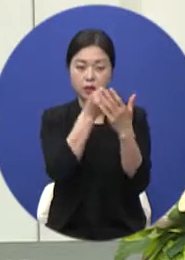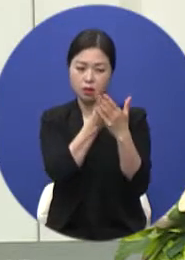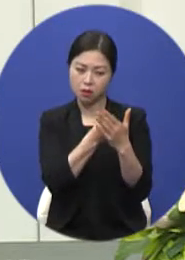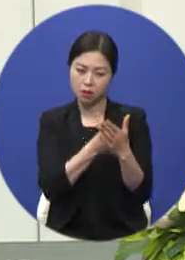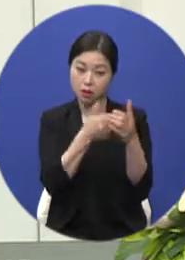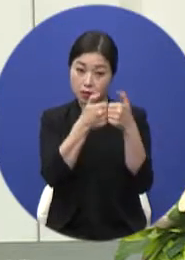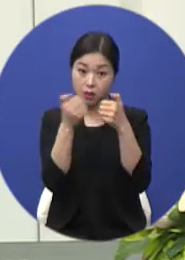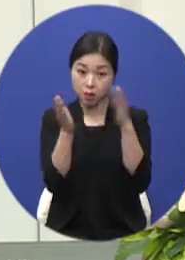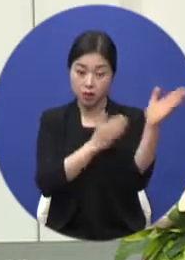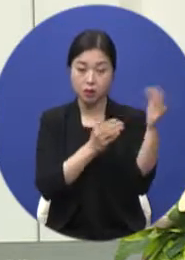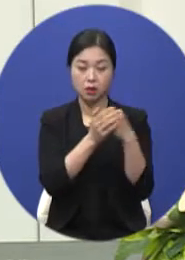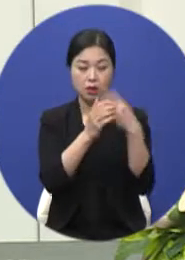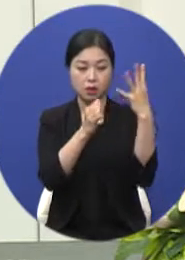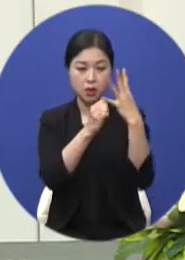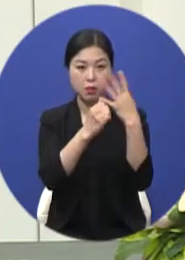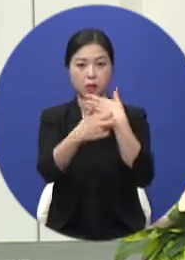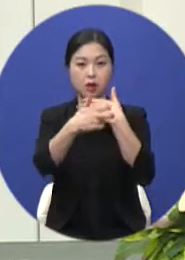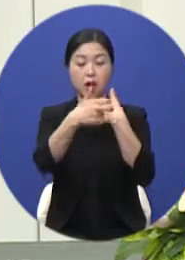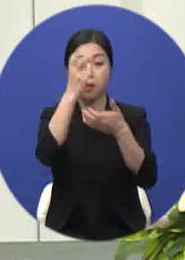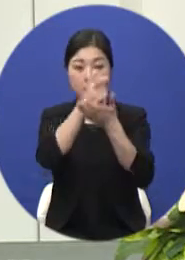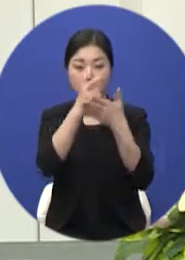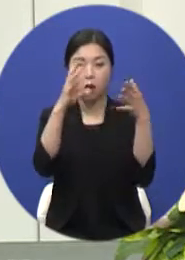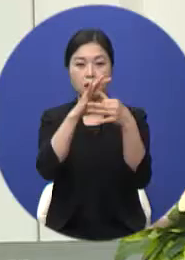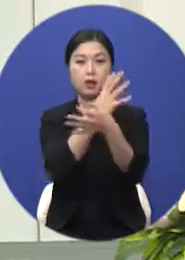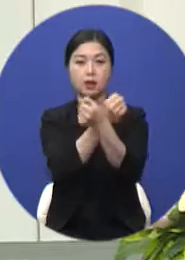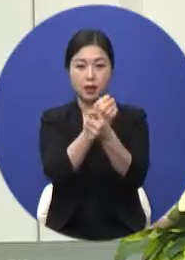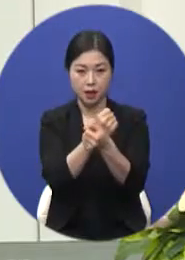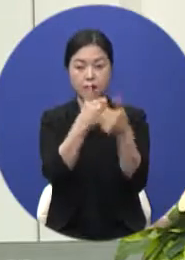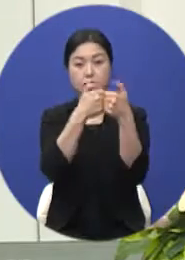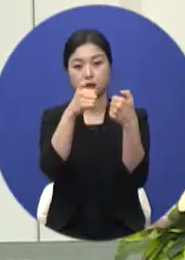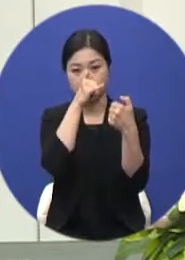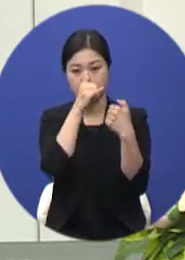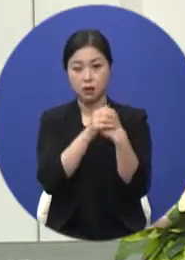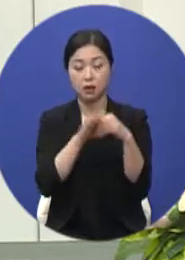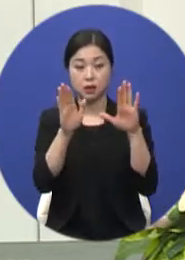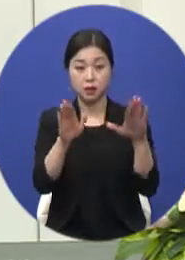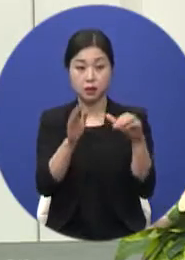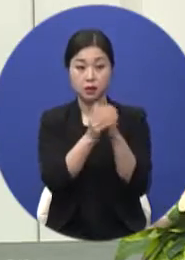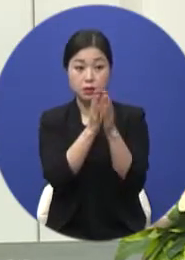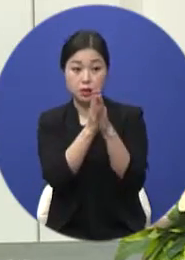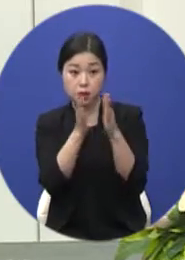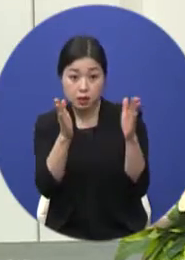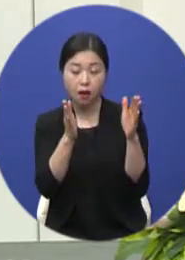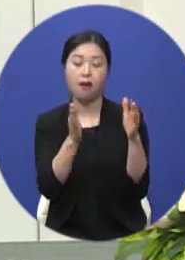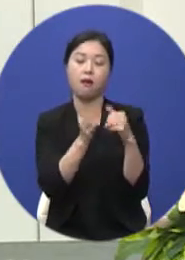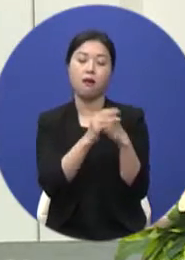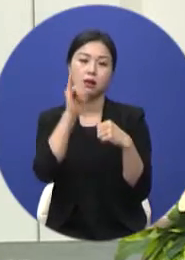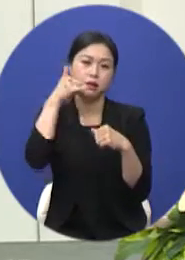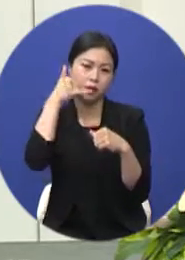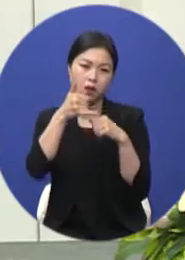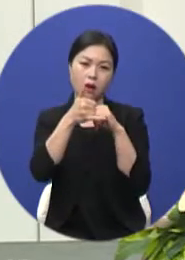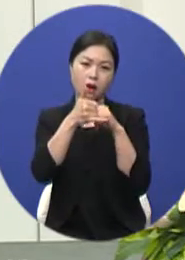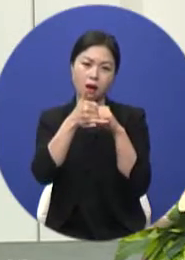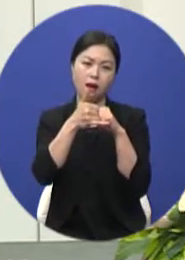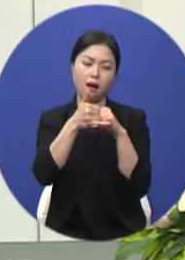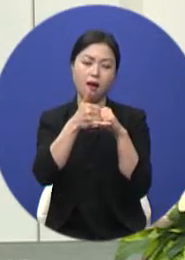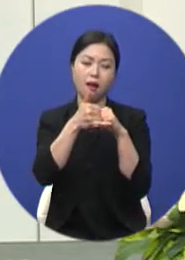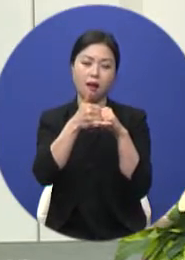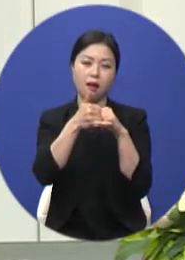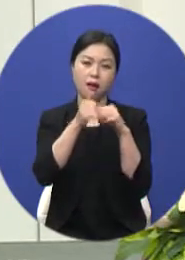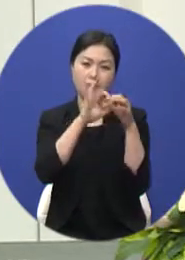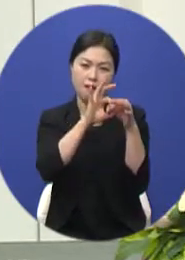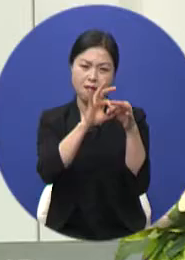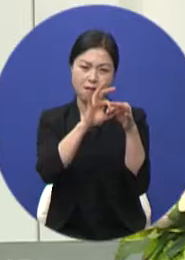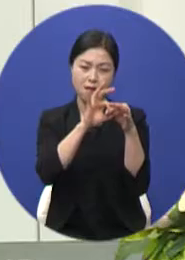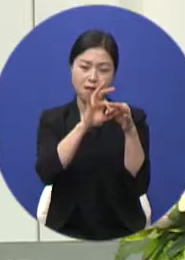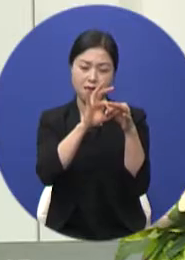4번은 법률 예약 상담을 해드리는데, 지금 막 전화가 지금 뭐 벌써 시작하자마자 뭐 대기 상태인데요. 너무 오래 걸리면 이것도